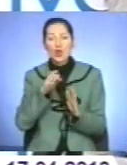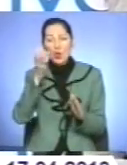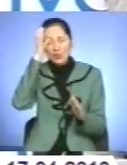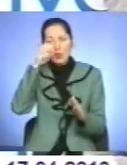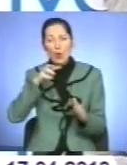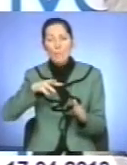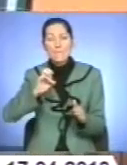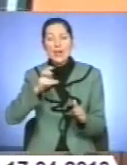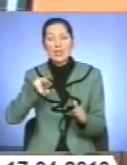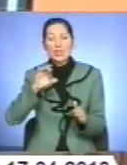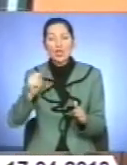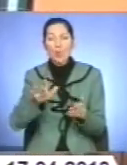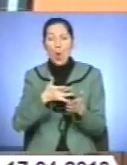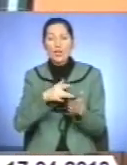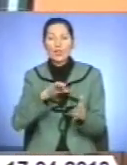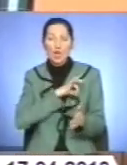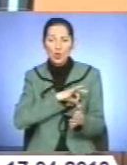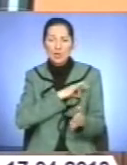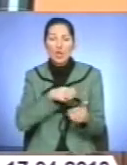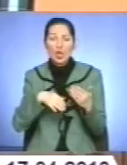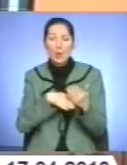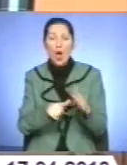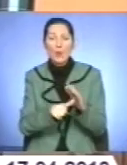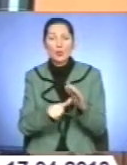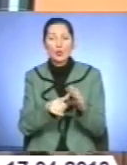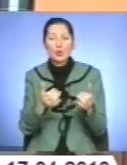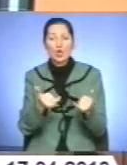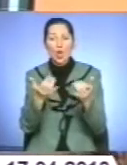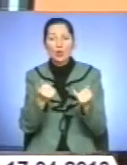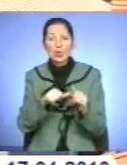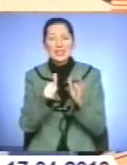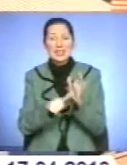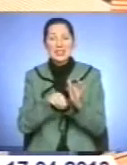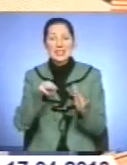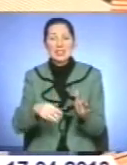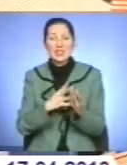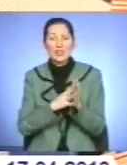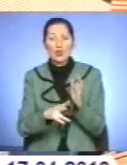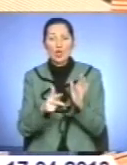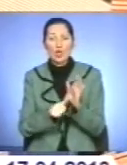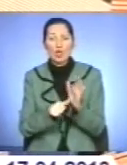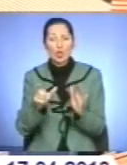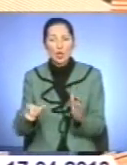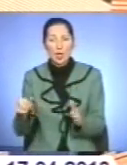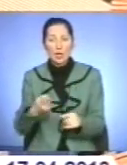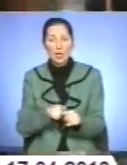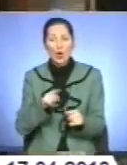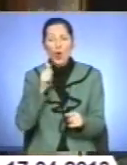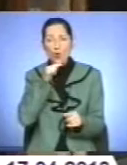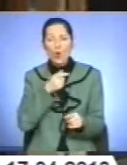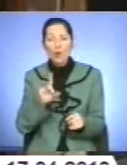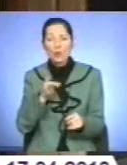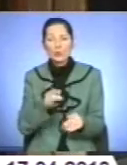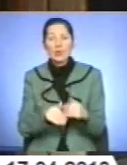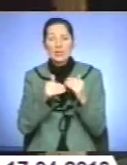бухгалтери, юристи. Допомогу по безробіттю на сьогодні отримують 16 тисяч 96 осіб. Цього року розмір такої допомоги